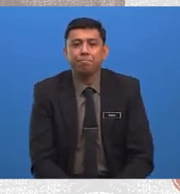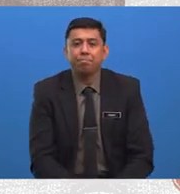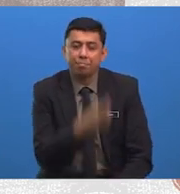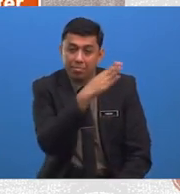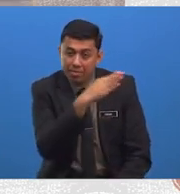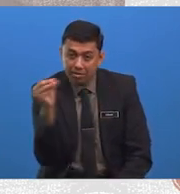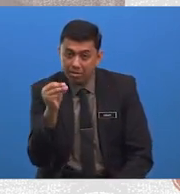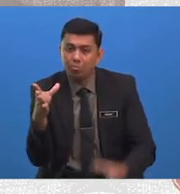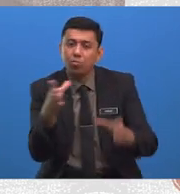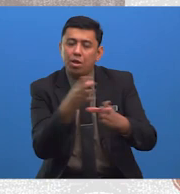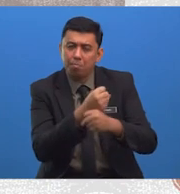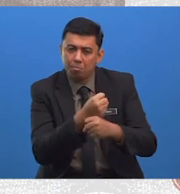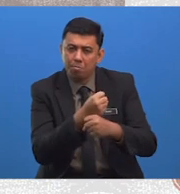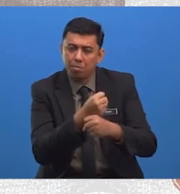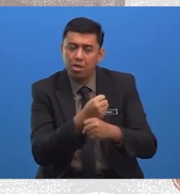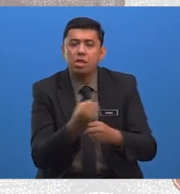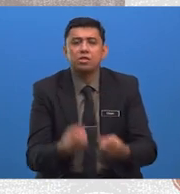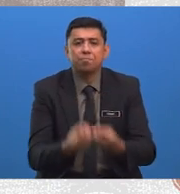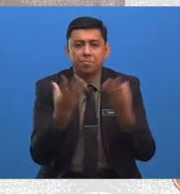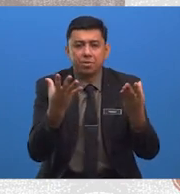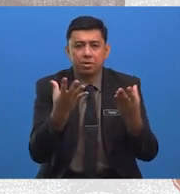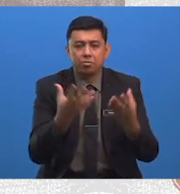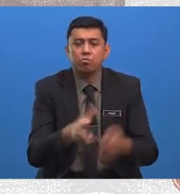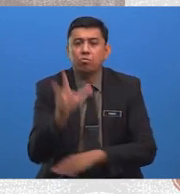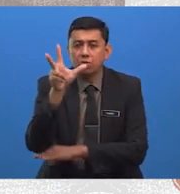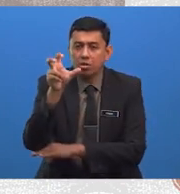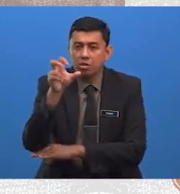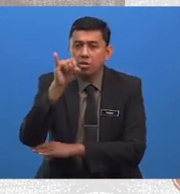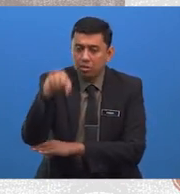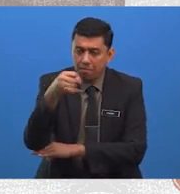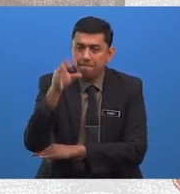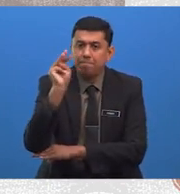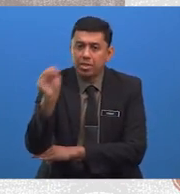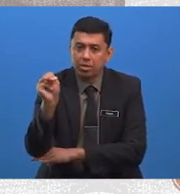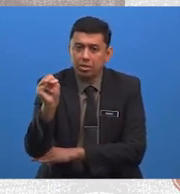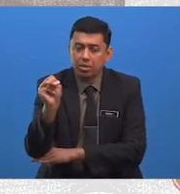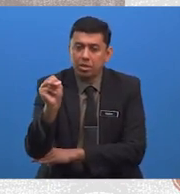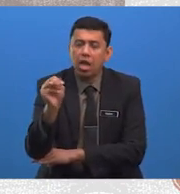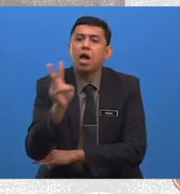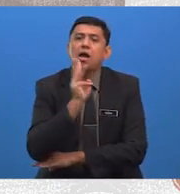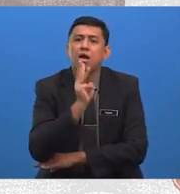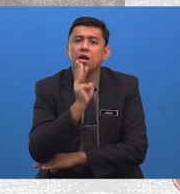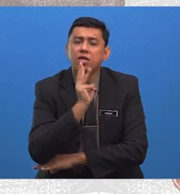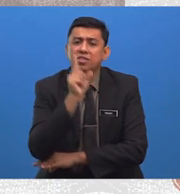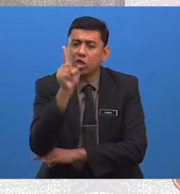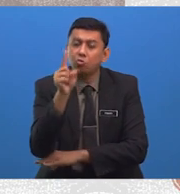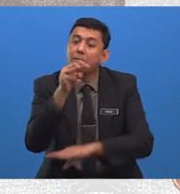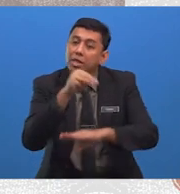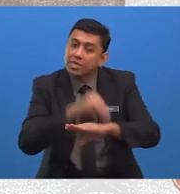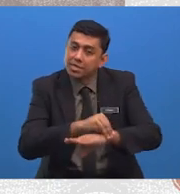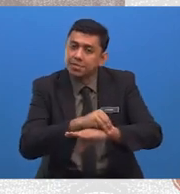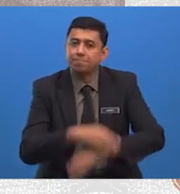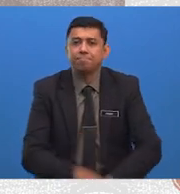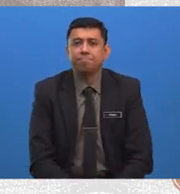dan dapat menampung sebanyak 30 juta meter padu air dalam satu masa,